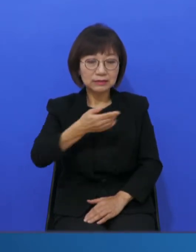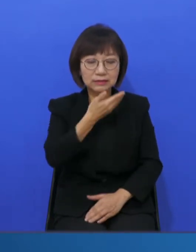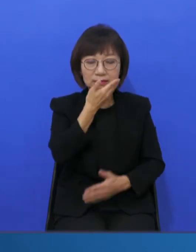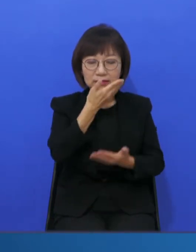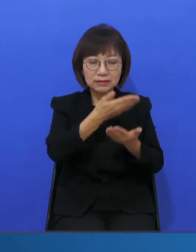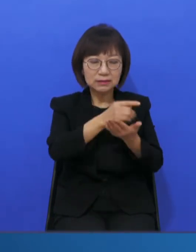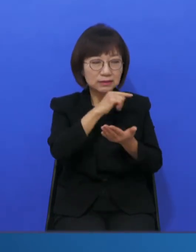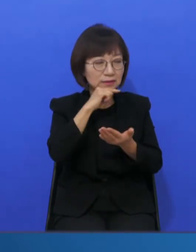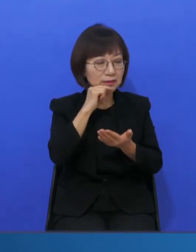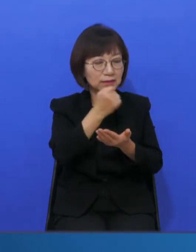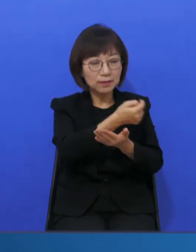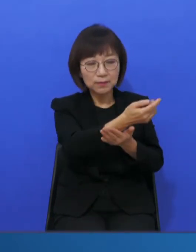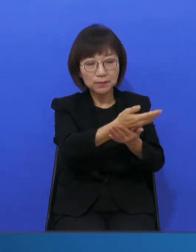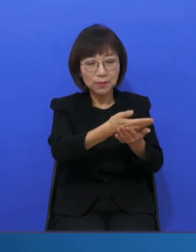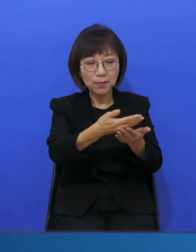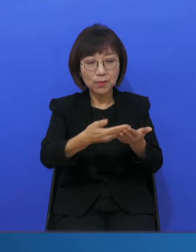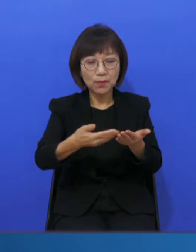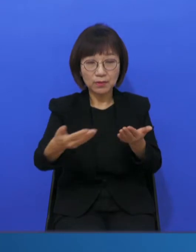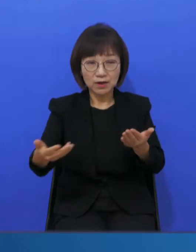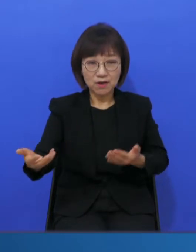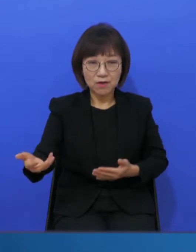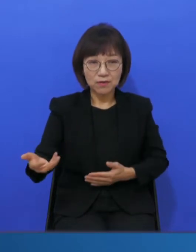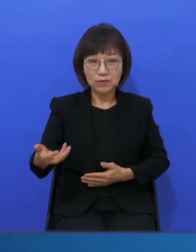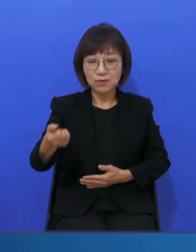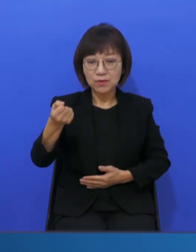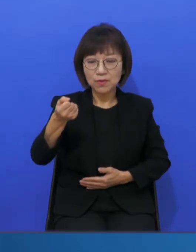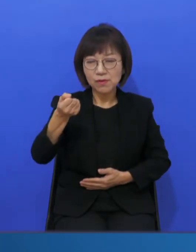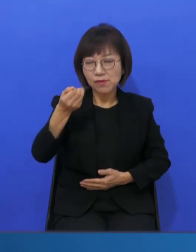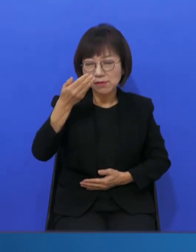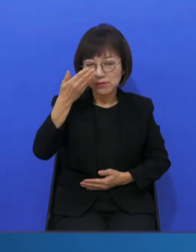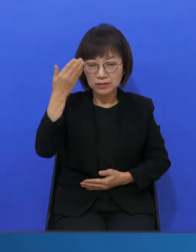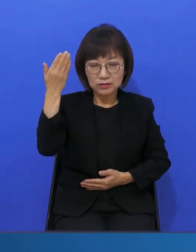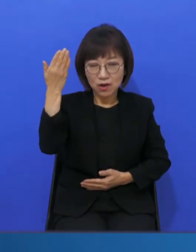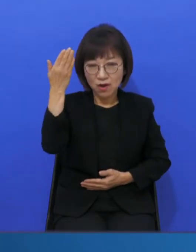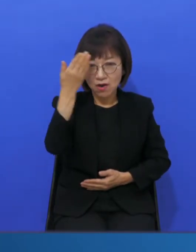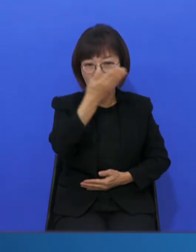주의 흘린 보혈로